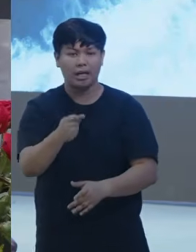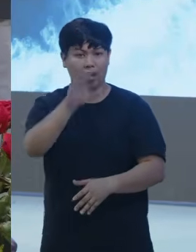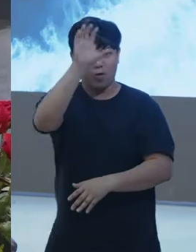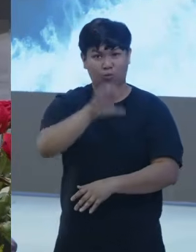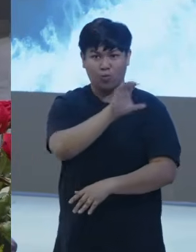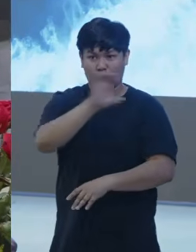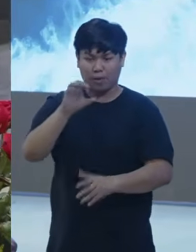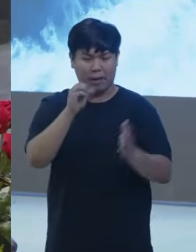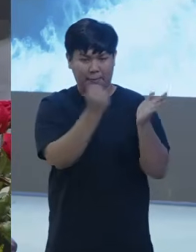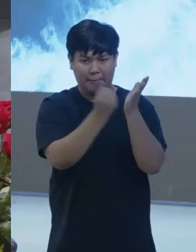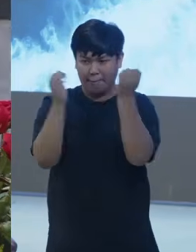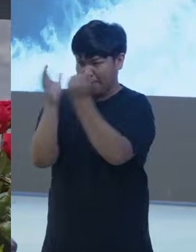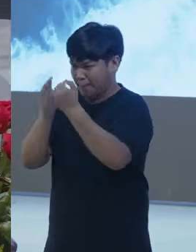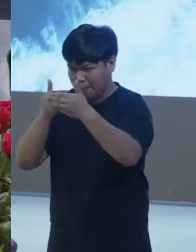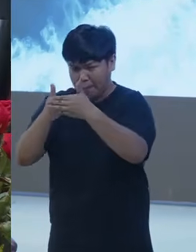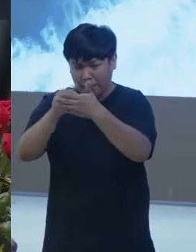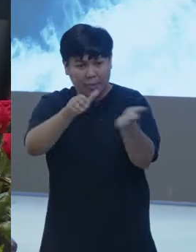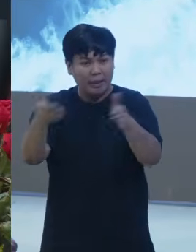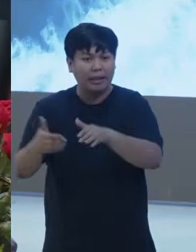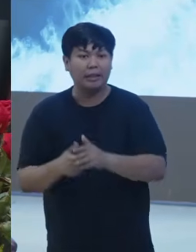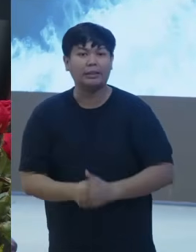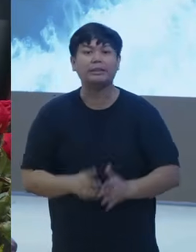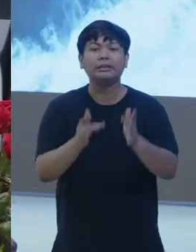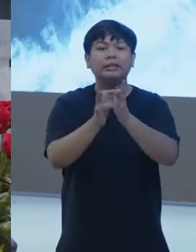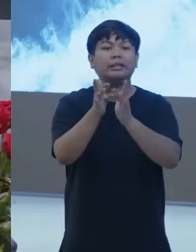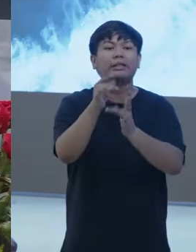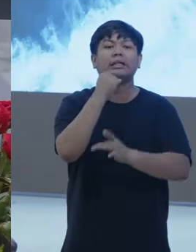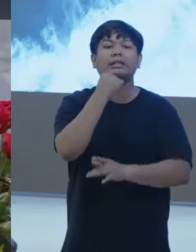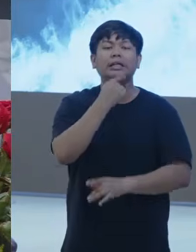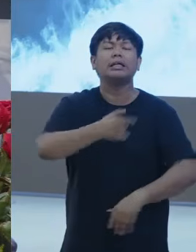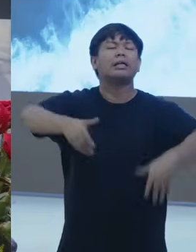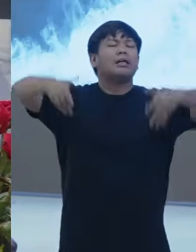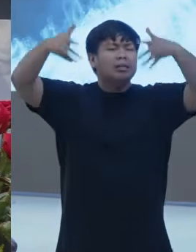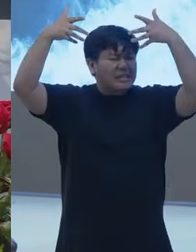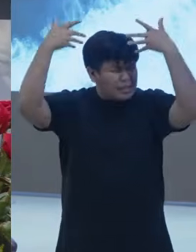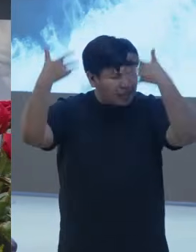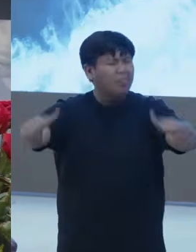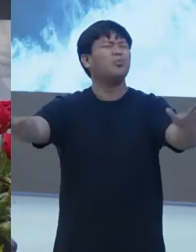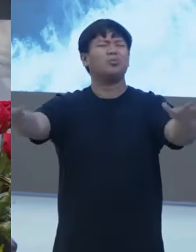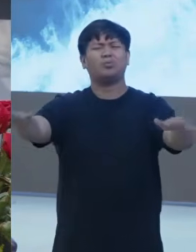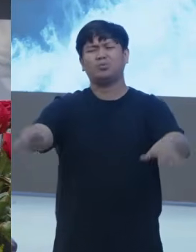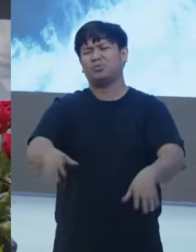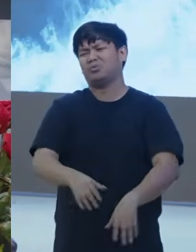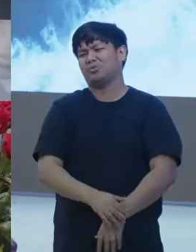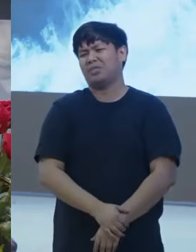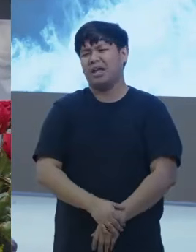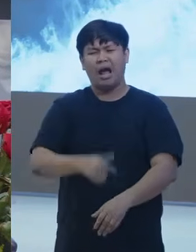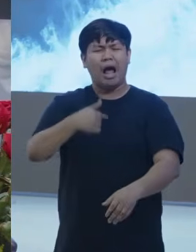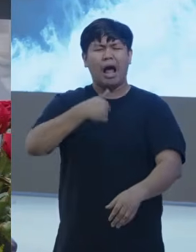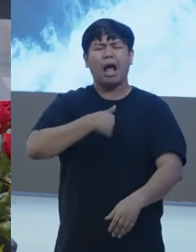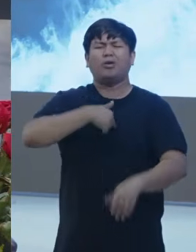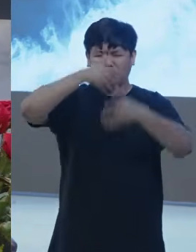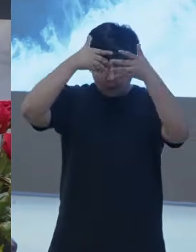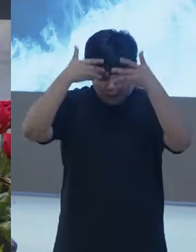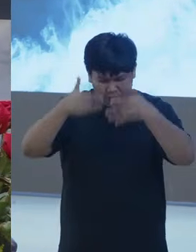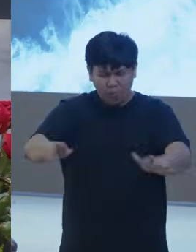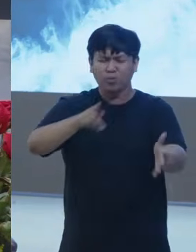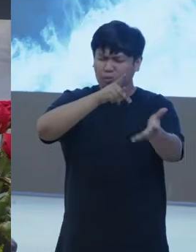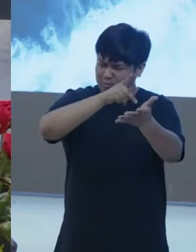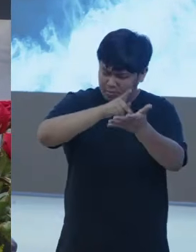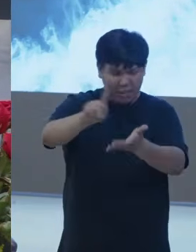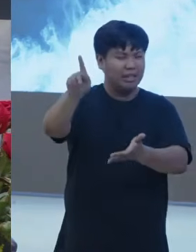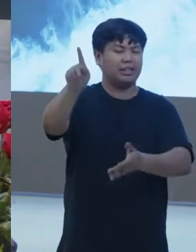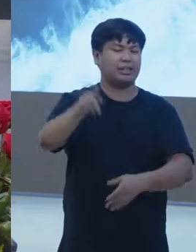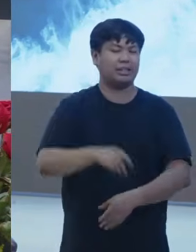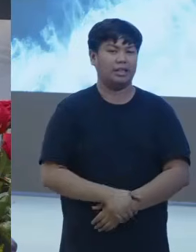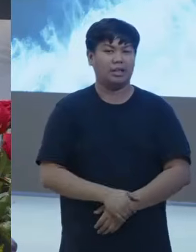That's why He does not deal with us according to our sins, nor repay us according to our iniquities.